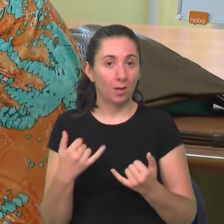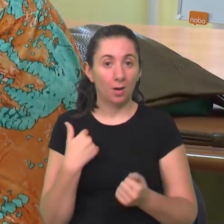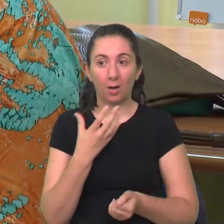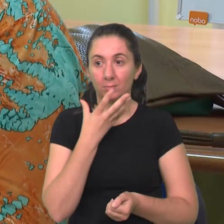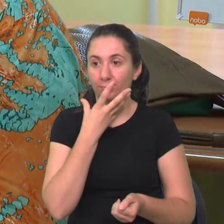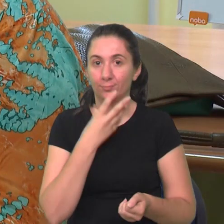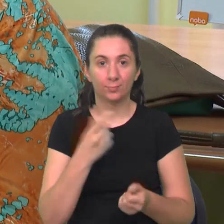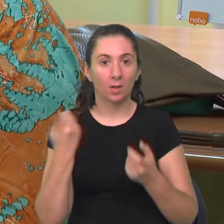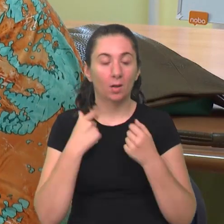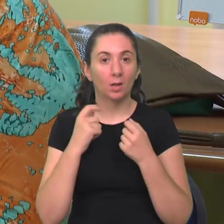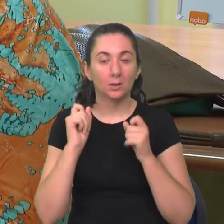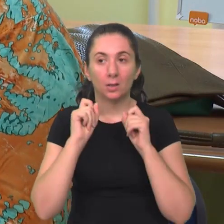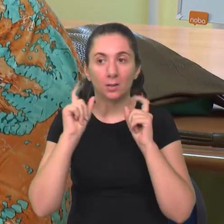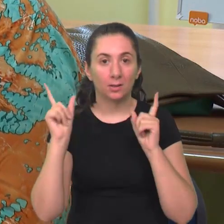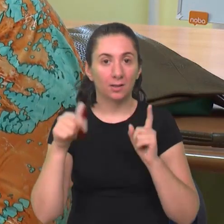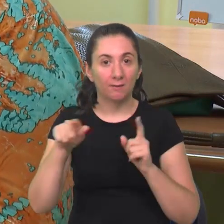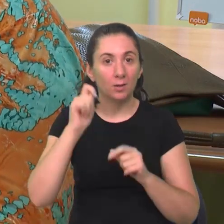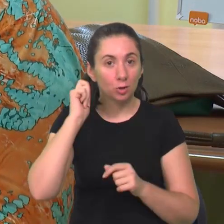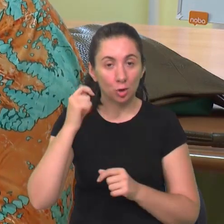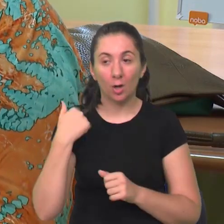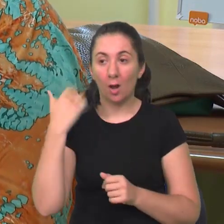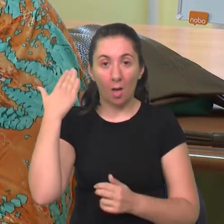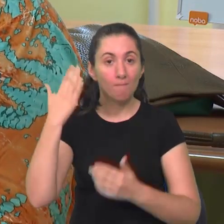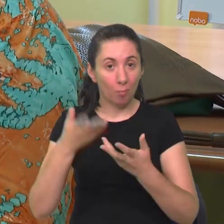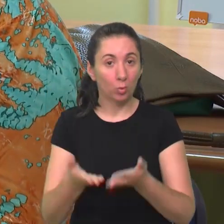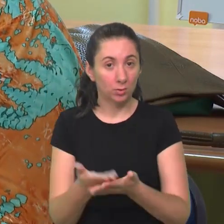divim ženama, pozdravljam to,